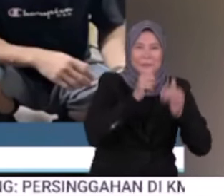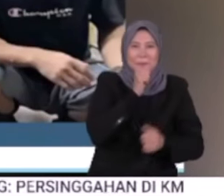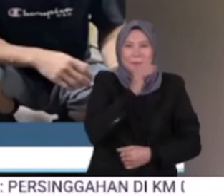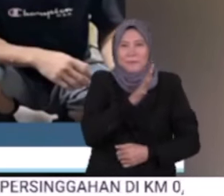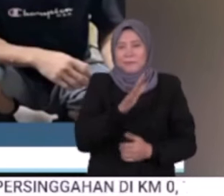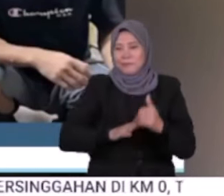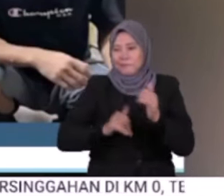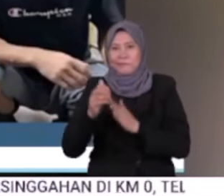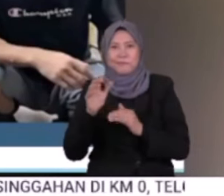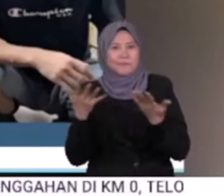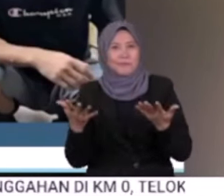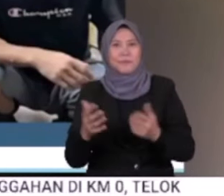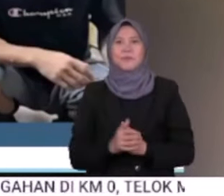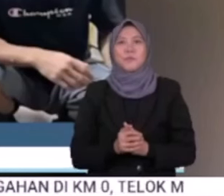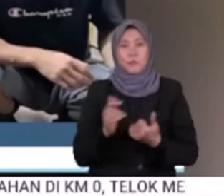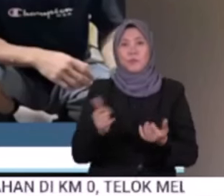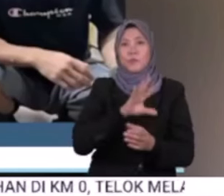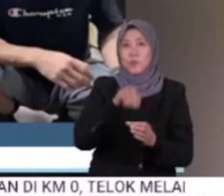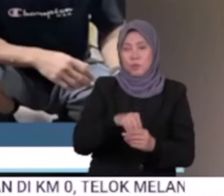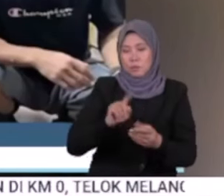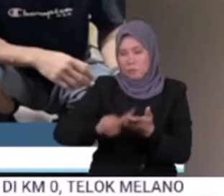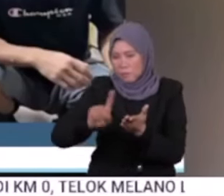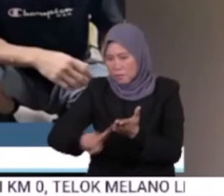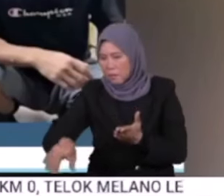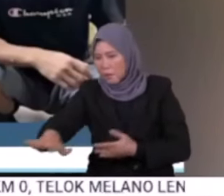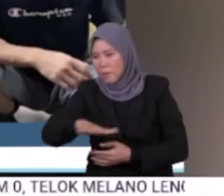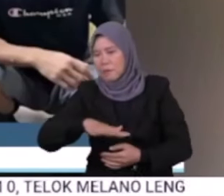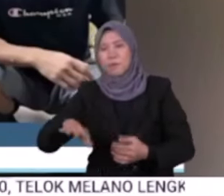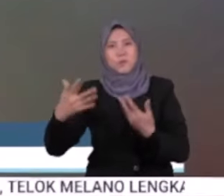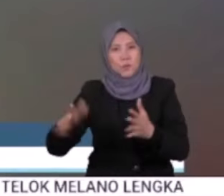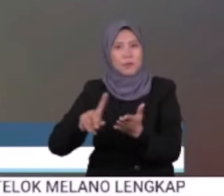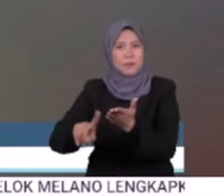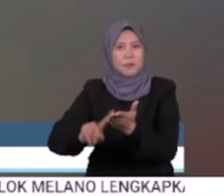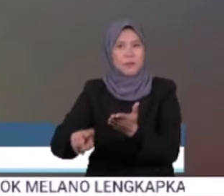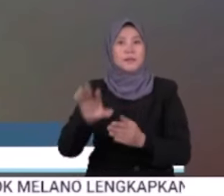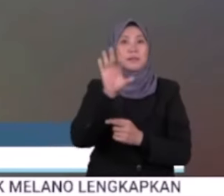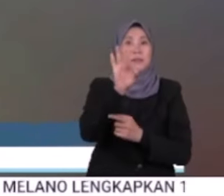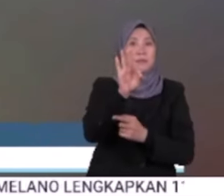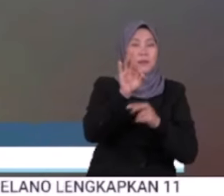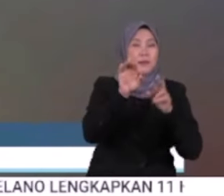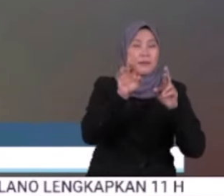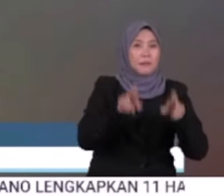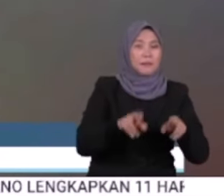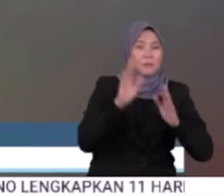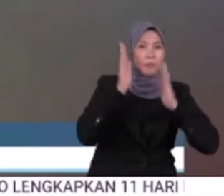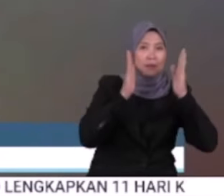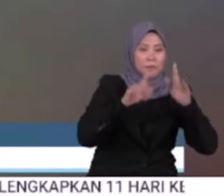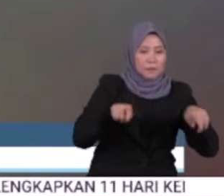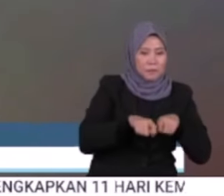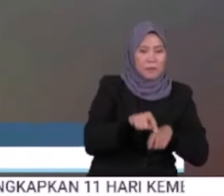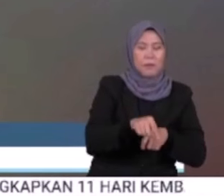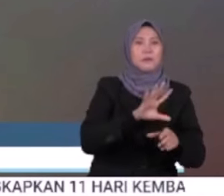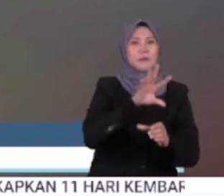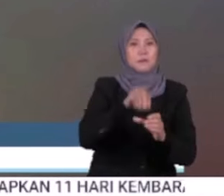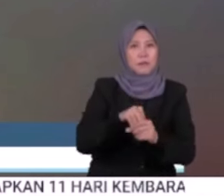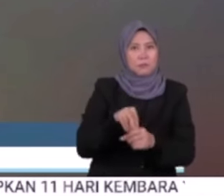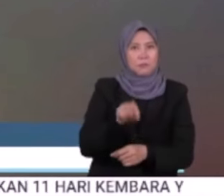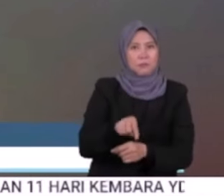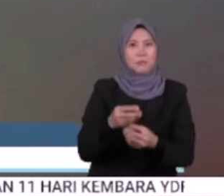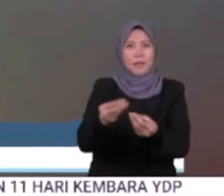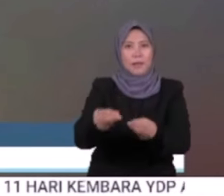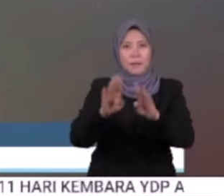10 operamis termasuk di sekitar lokasi terapi telah diperiksa dalam hal itu sembilan rakyat jembatan yang merupakan pemilik gerai yang di saat kita lipat